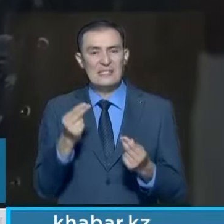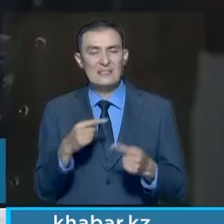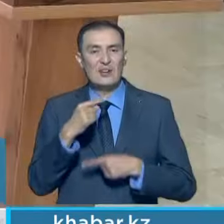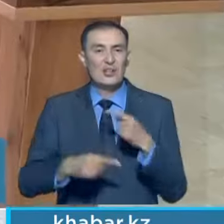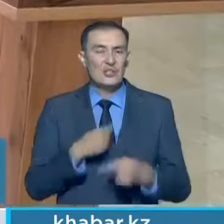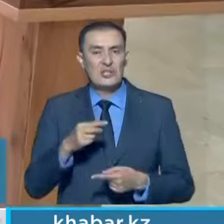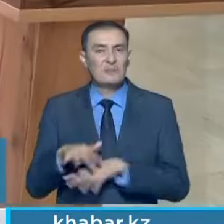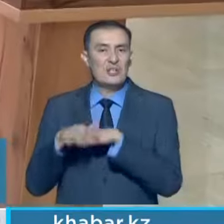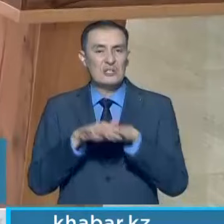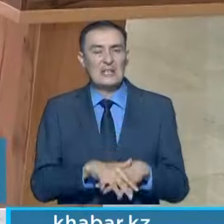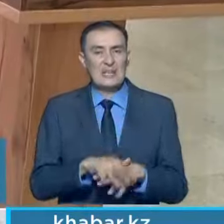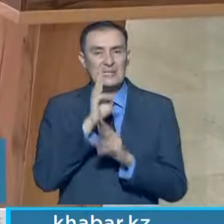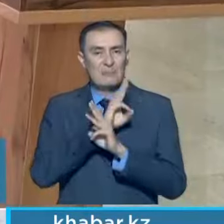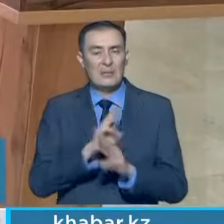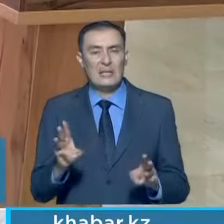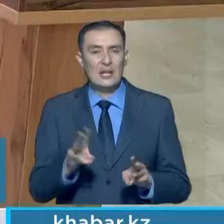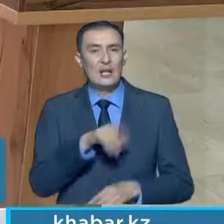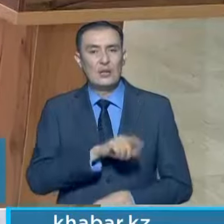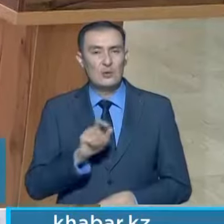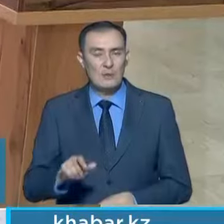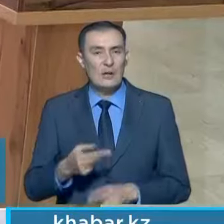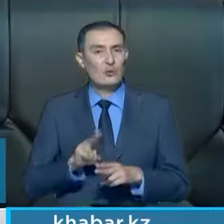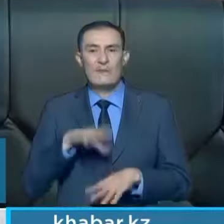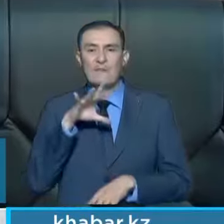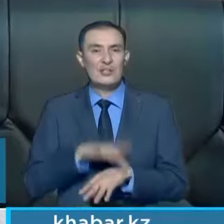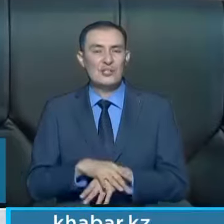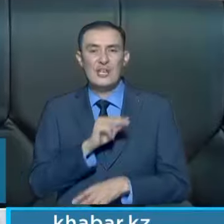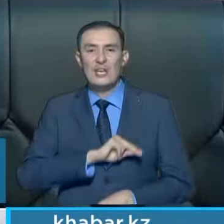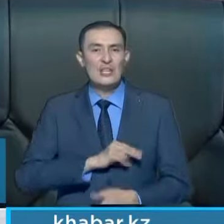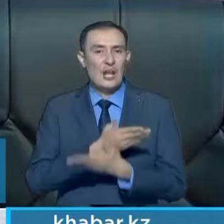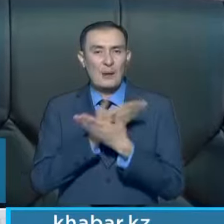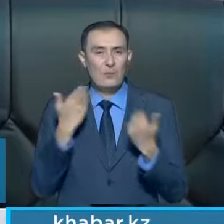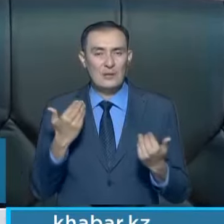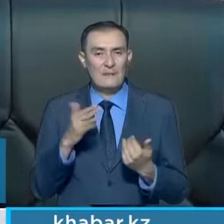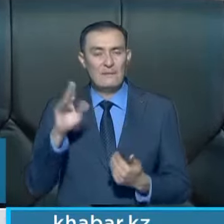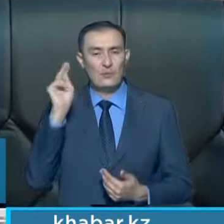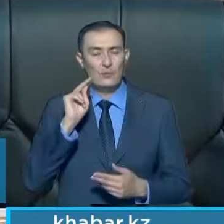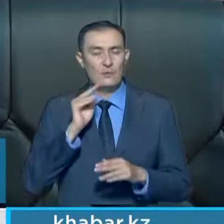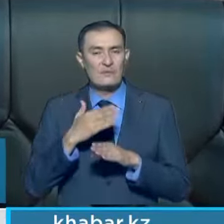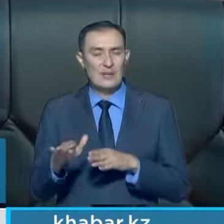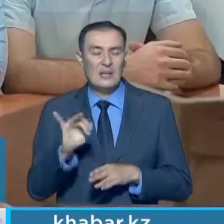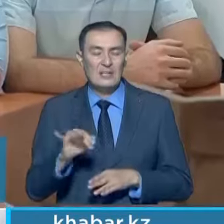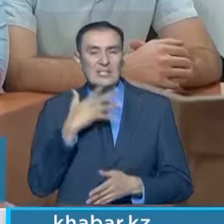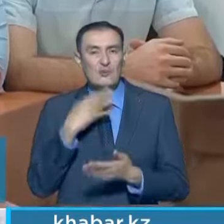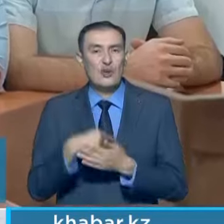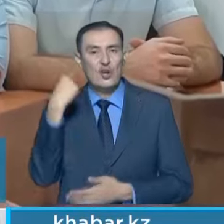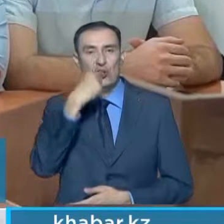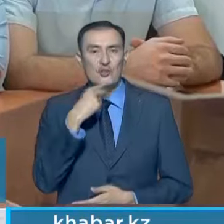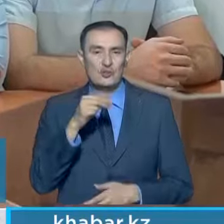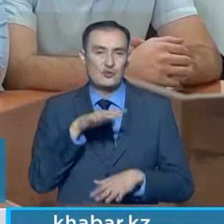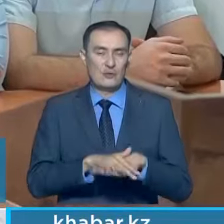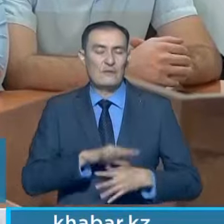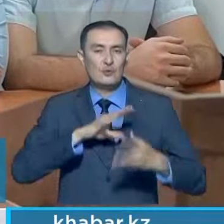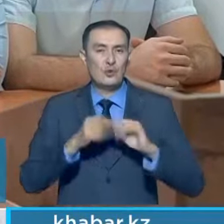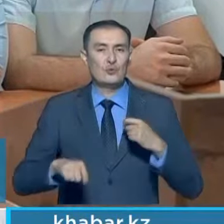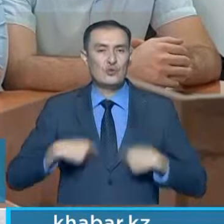путем перечисления заработной платы физическим лицам, фактически не работавшим в сфере образования, а также на свои личные счета. В